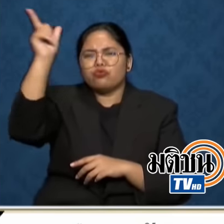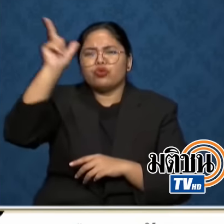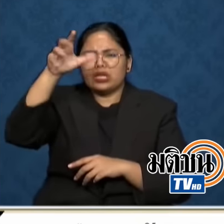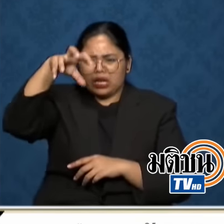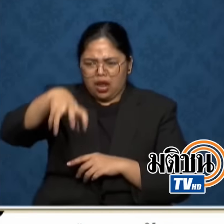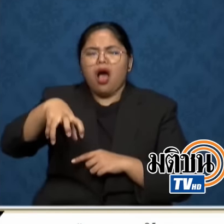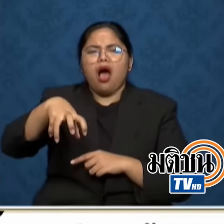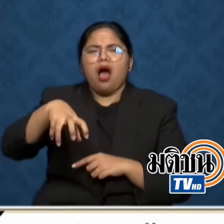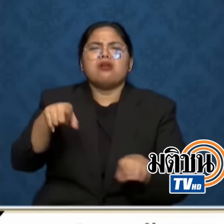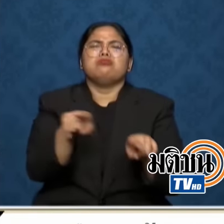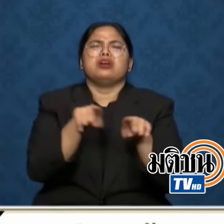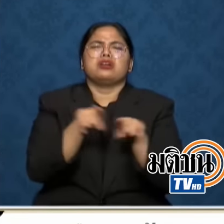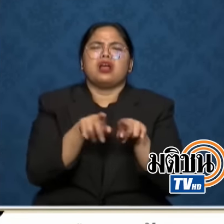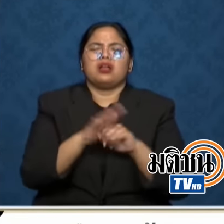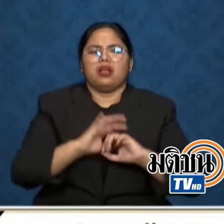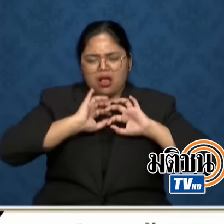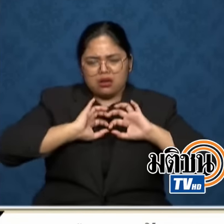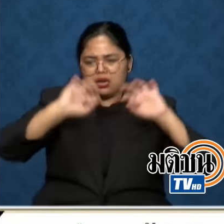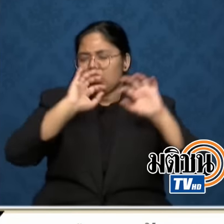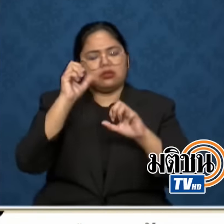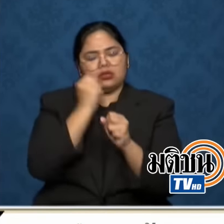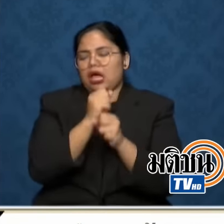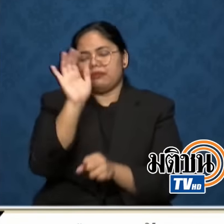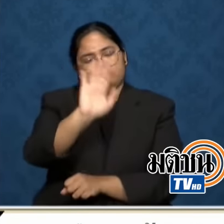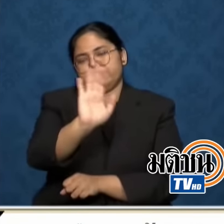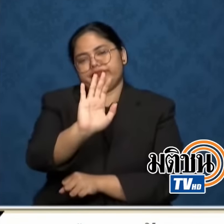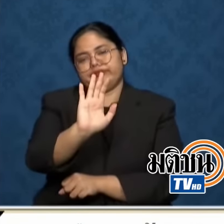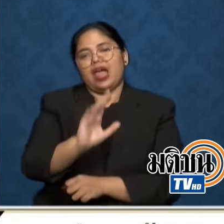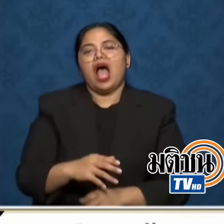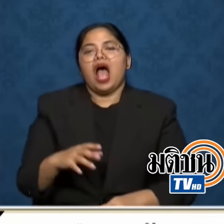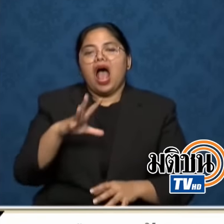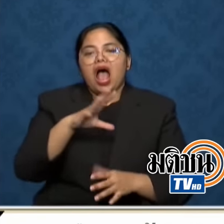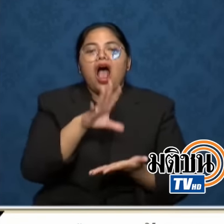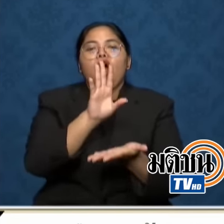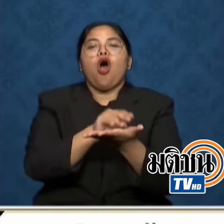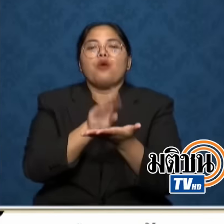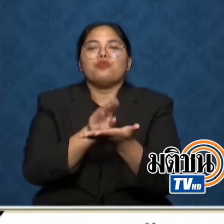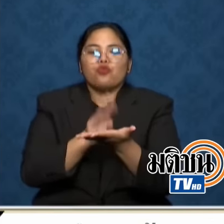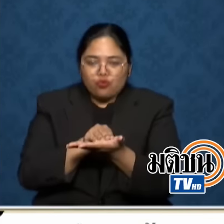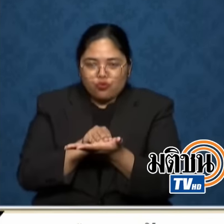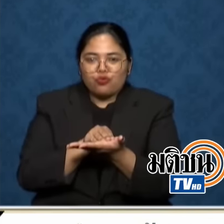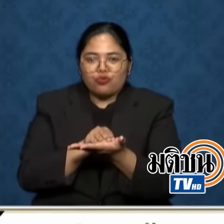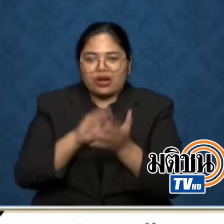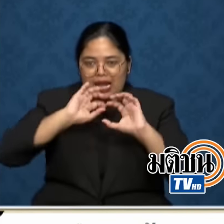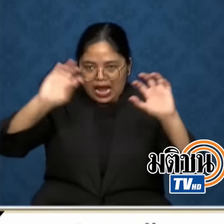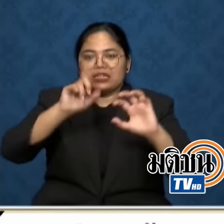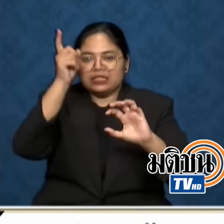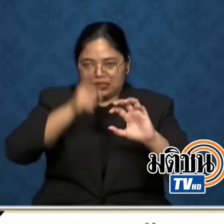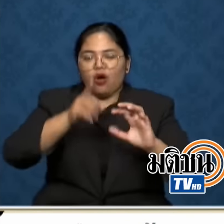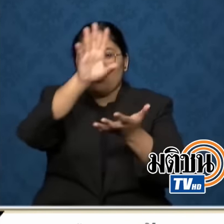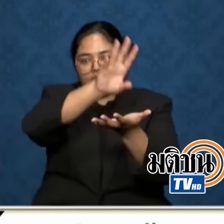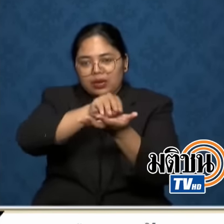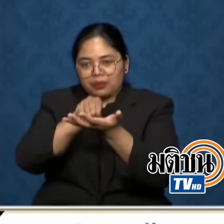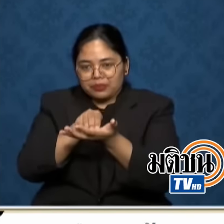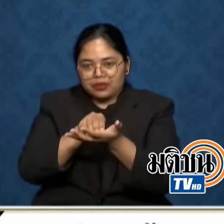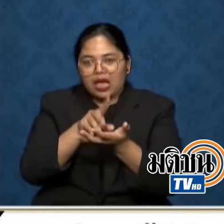จะมาเป็นอย่างนี้ครับรัฐเลยต้องไม่ทำครับรัฐทำอย่างเดียวคือรวบรวมข้อมูลและเป็นศูนย์กลางรวบรวม Data ครับ Data ใน